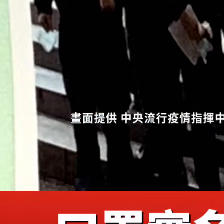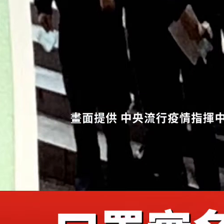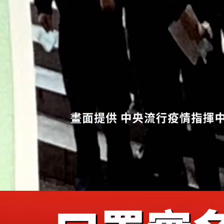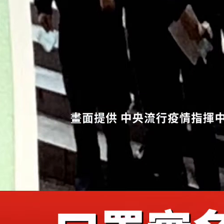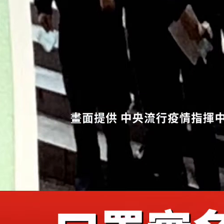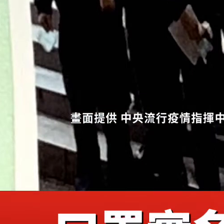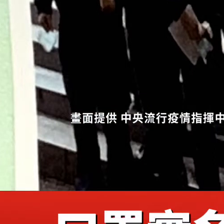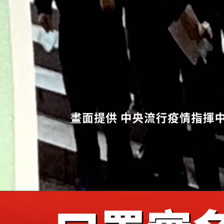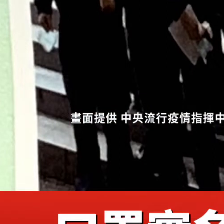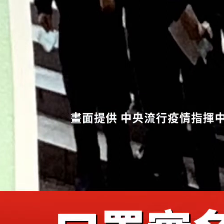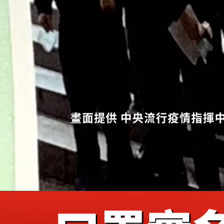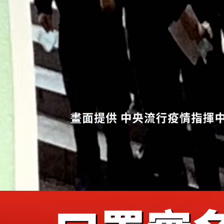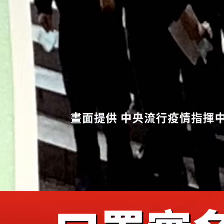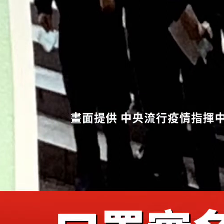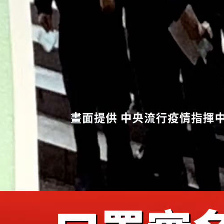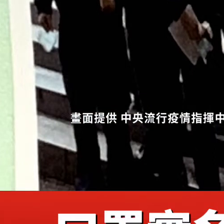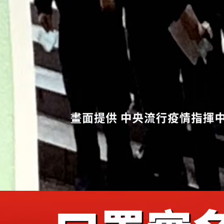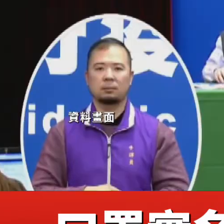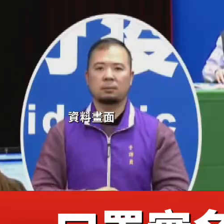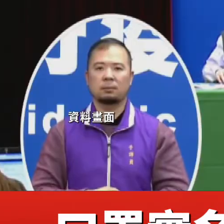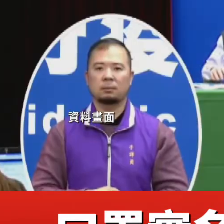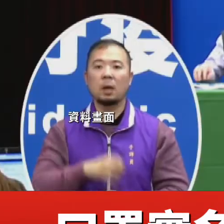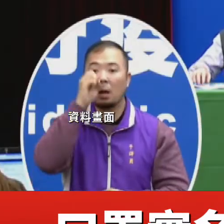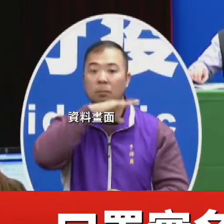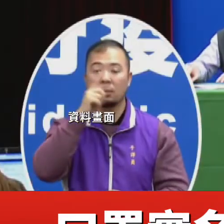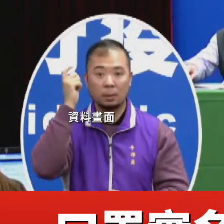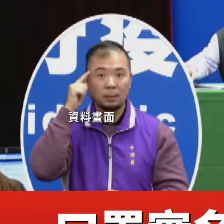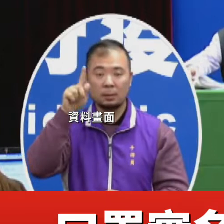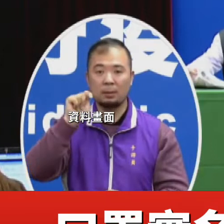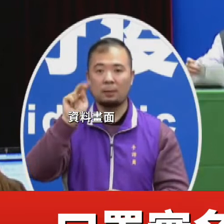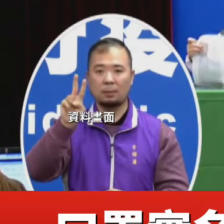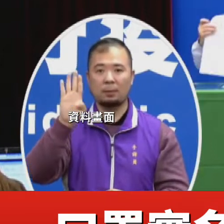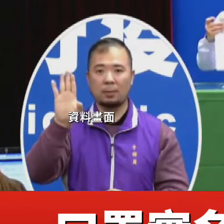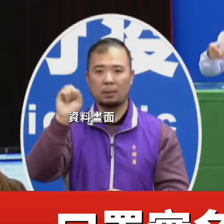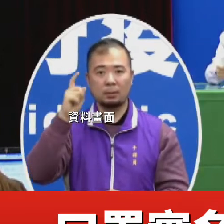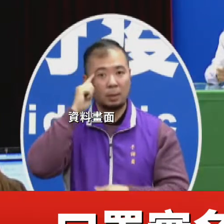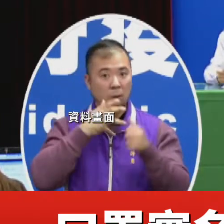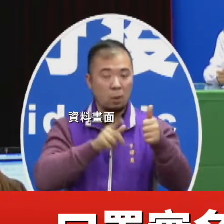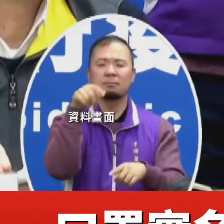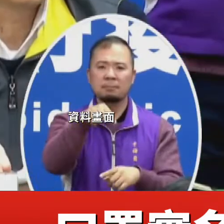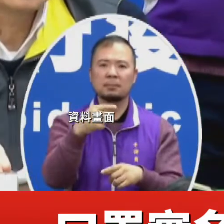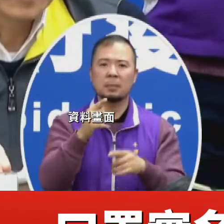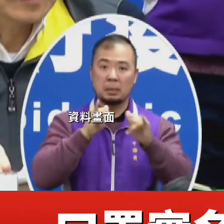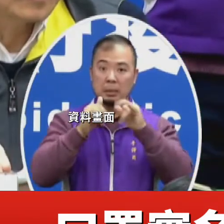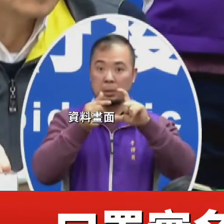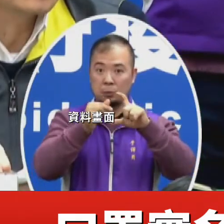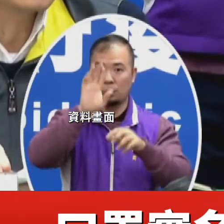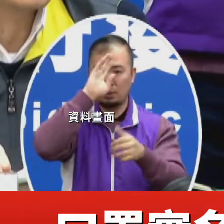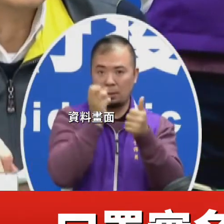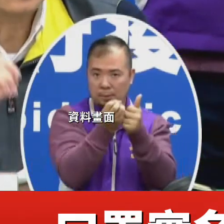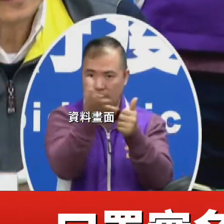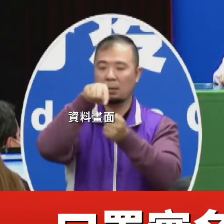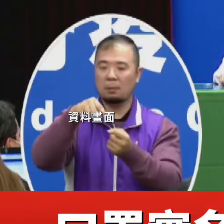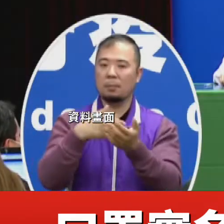染。部长在记者会结束之前亲自谢谢口罩实名制上路之后，因为健保药局不只要分装，也要提早开门，